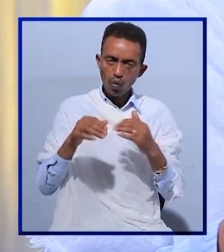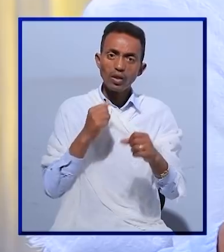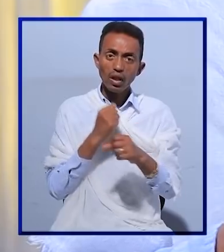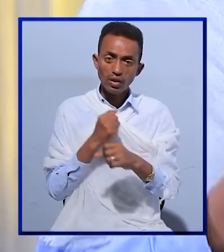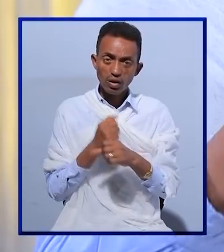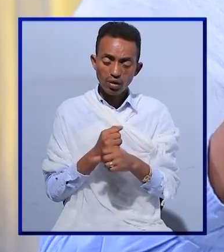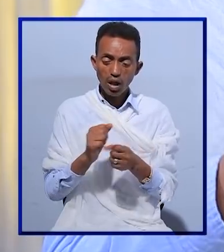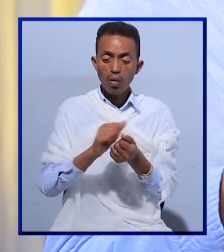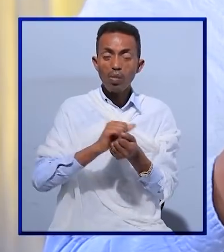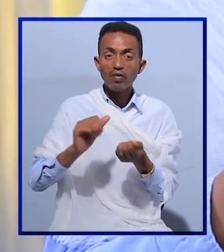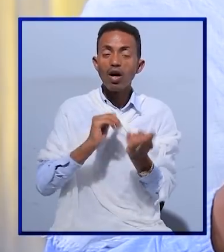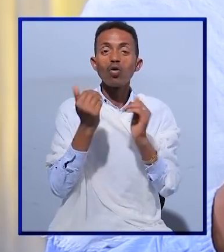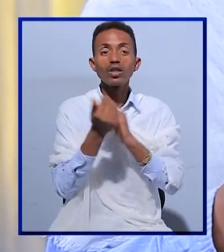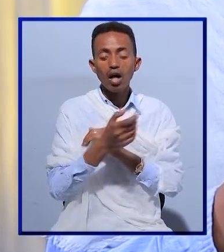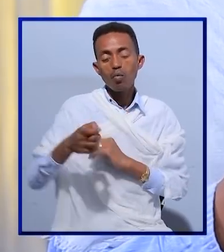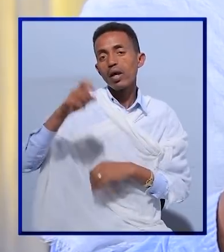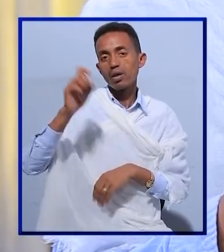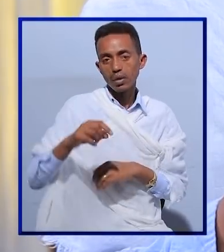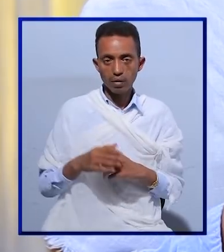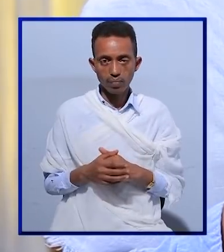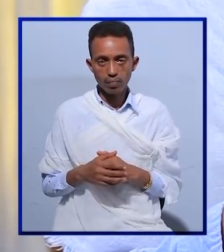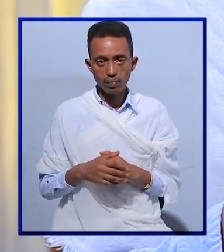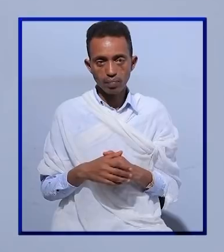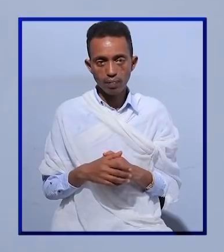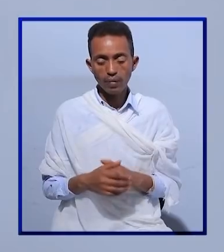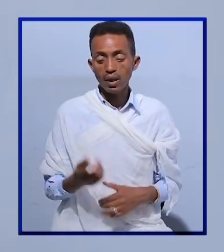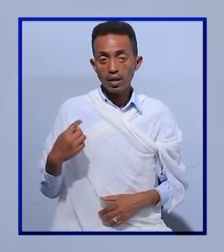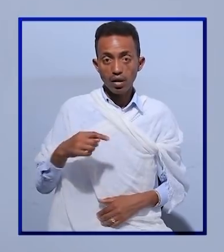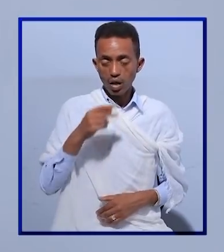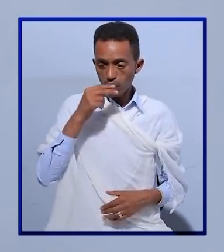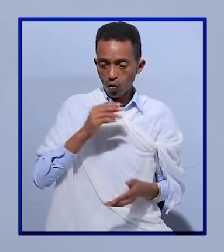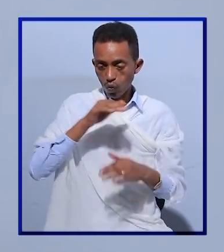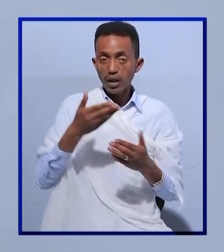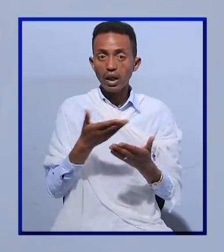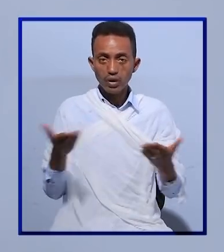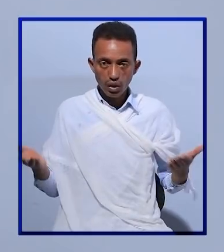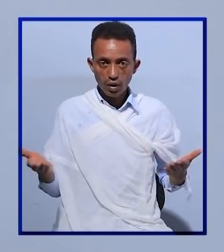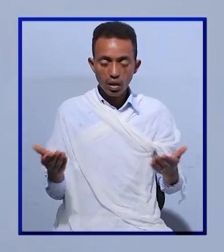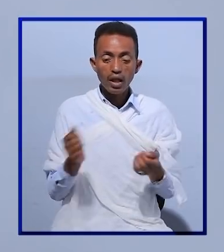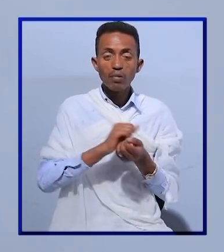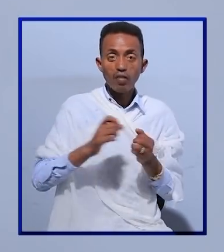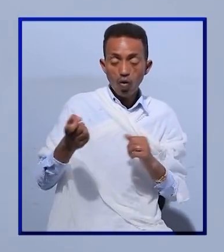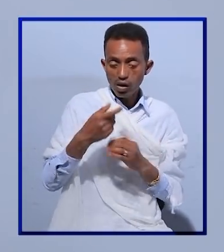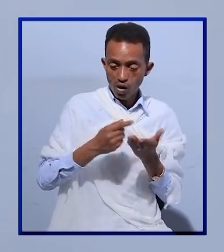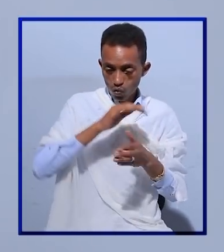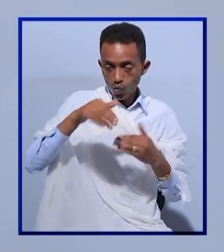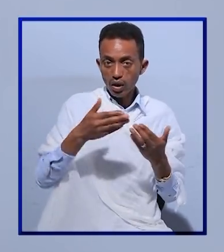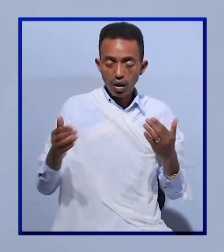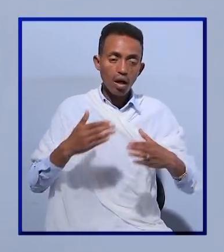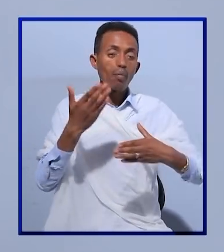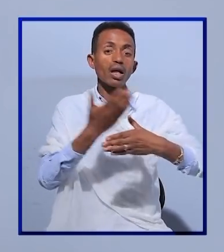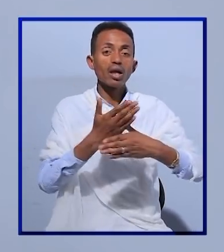በጎን ስርዓታችንን በማያጠፋ መልኩ መሆን አለበት ማለት ነው። የኛን በጎ ነገራችንን የሚያጠፋ ከሆነ